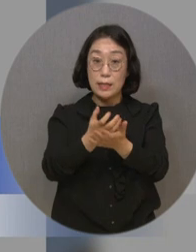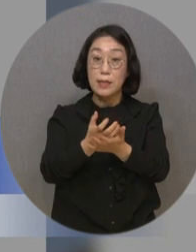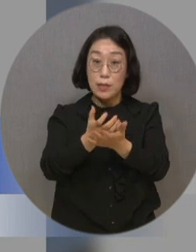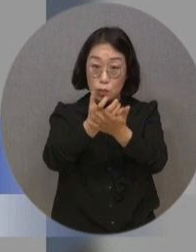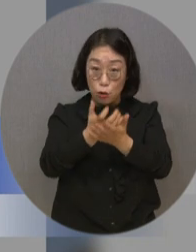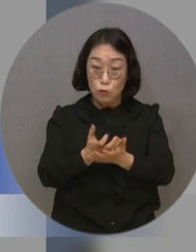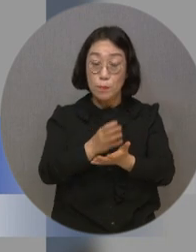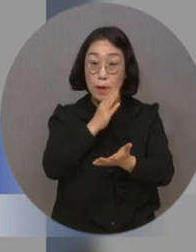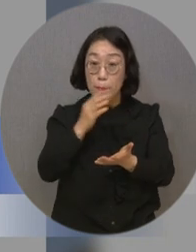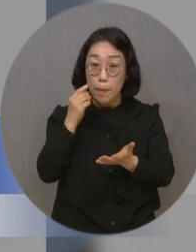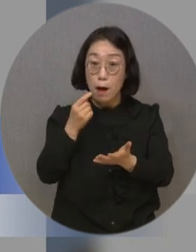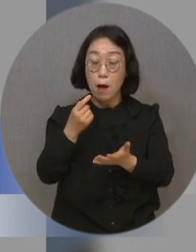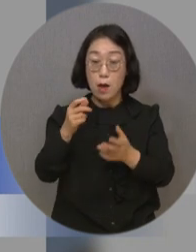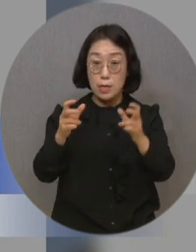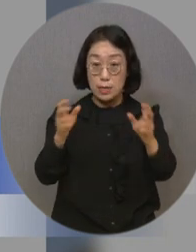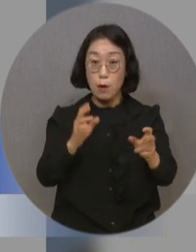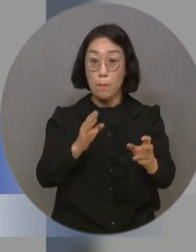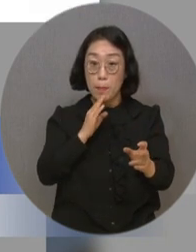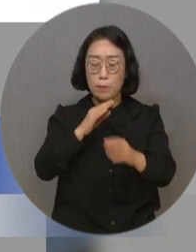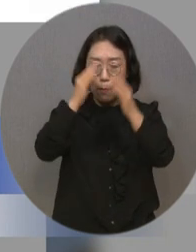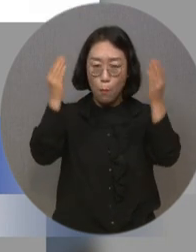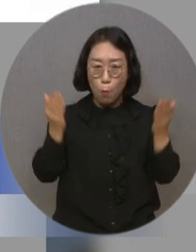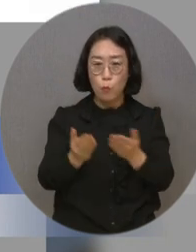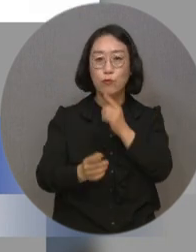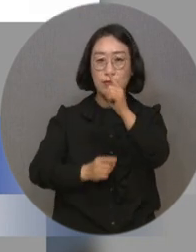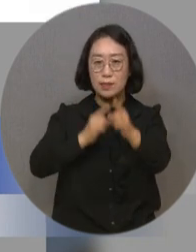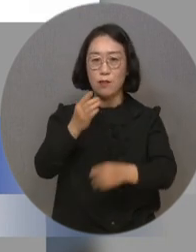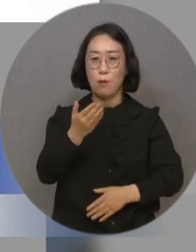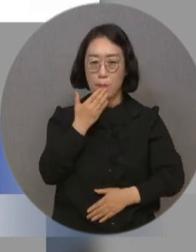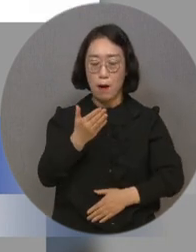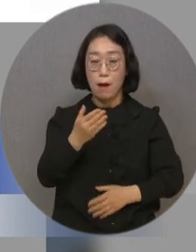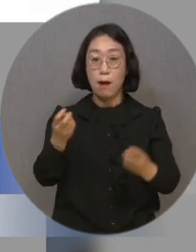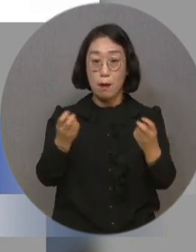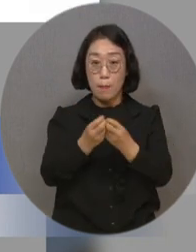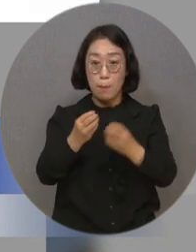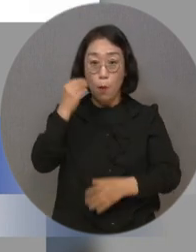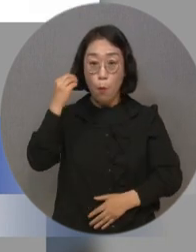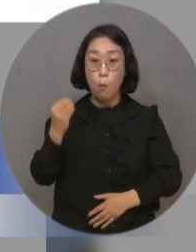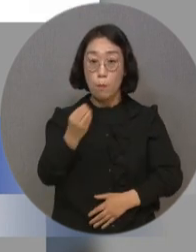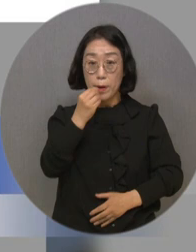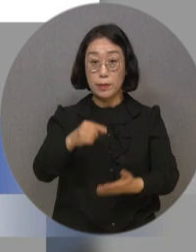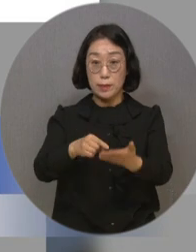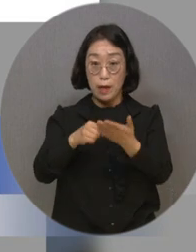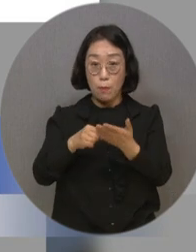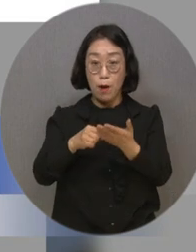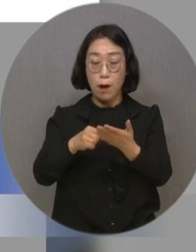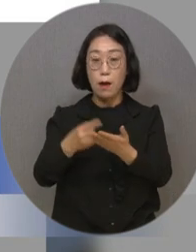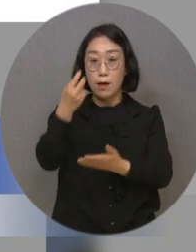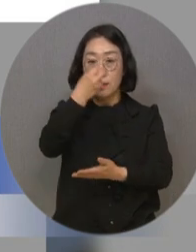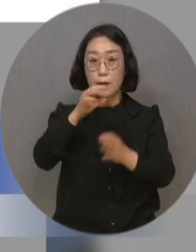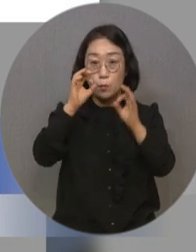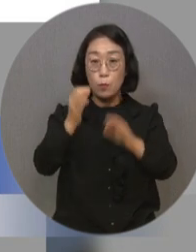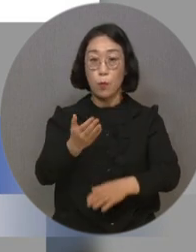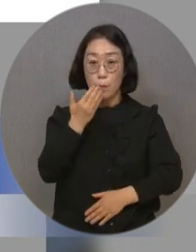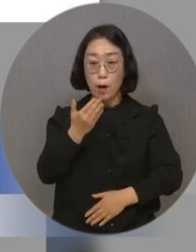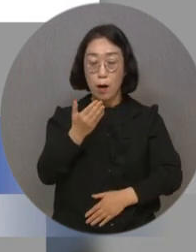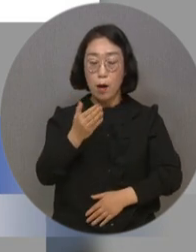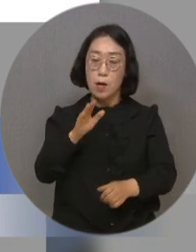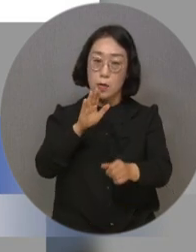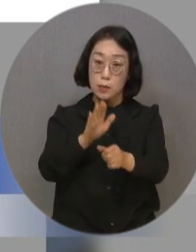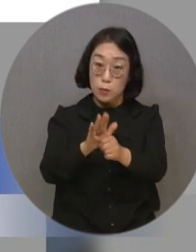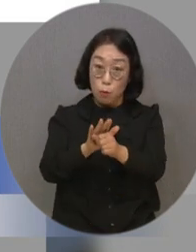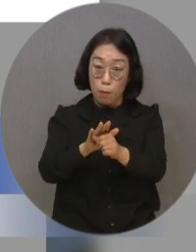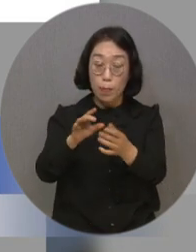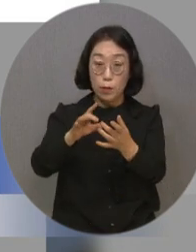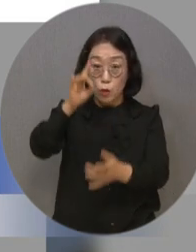누구나 신청 가능합니다 신청 방법은 센터 홈페이지에서 확인 가능하며 이번 지원사업의